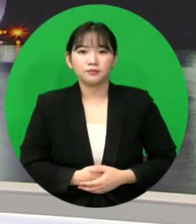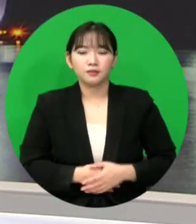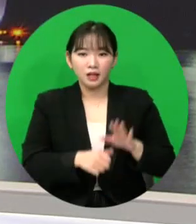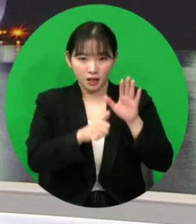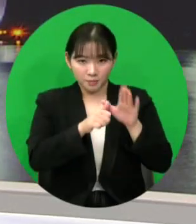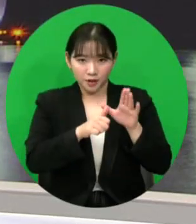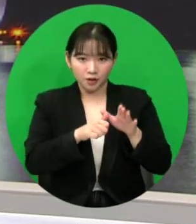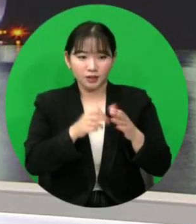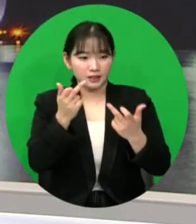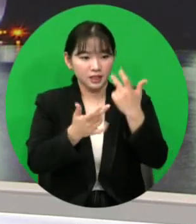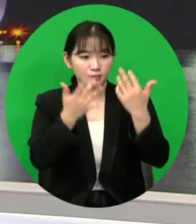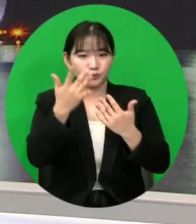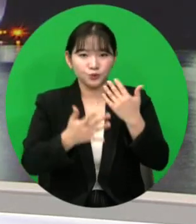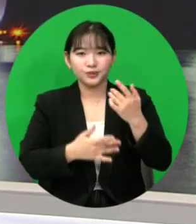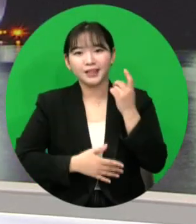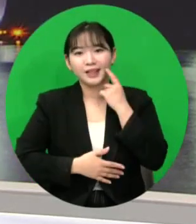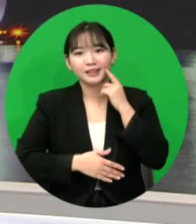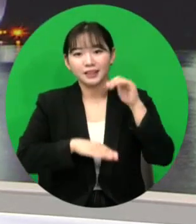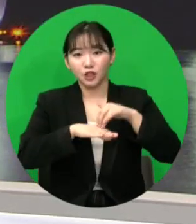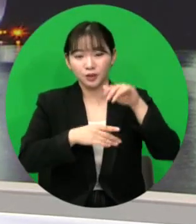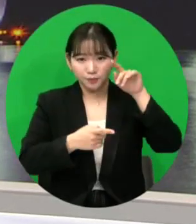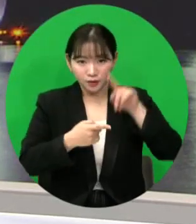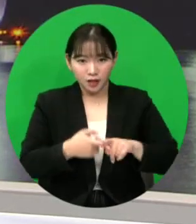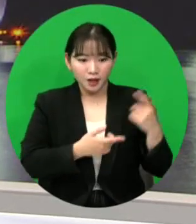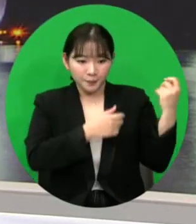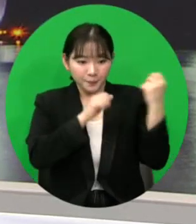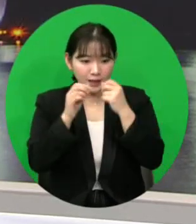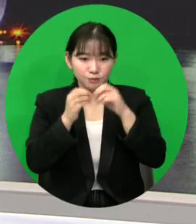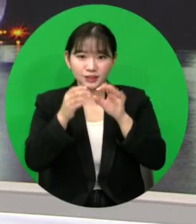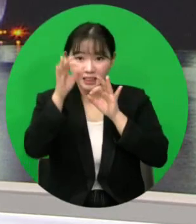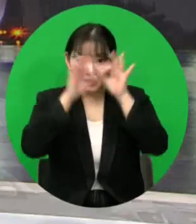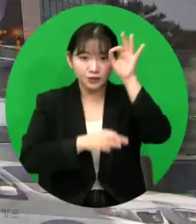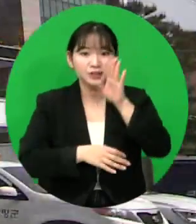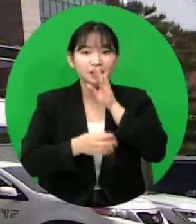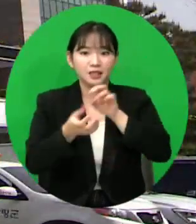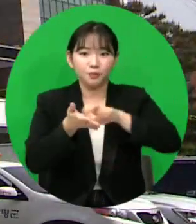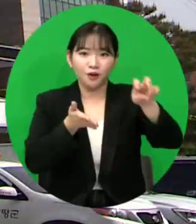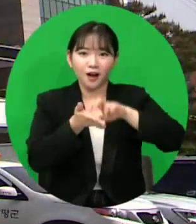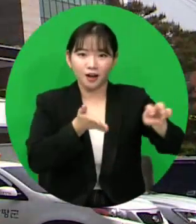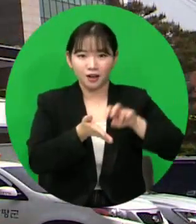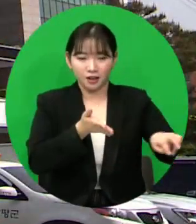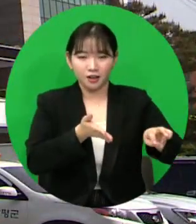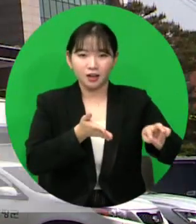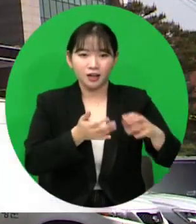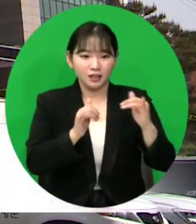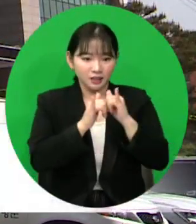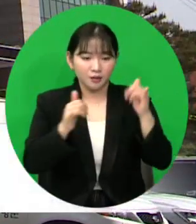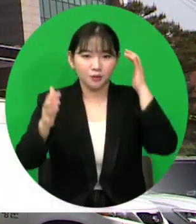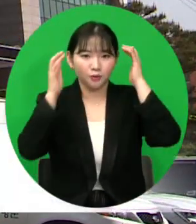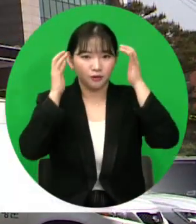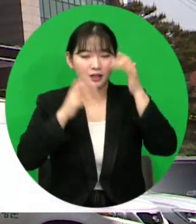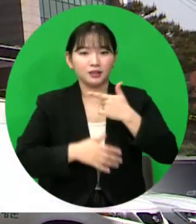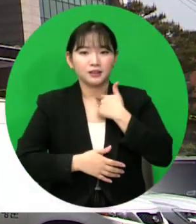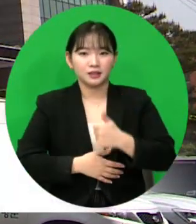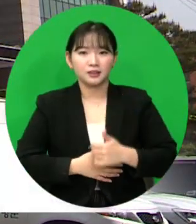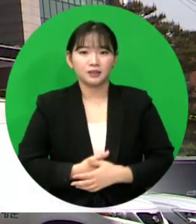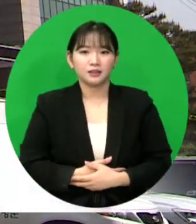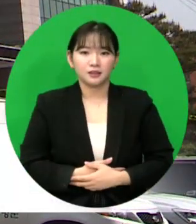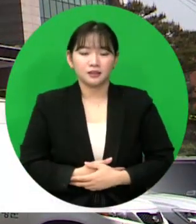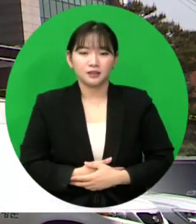한평 군이 산불 모의 훈련을 하다 대피 문자를 실수로 대거 발송해 주민들이 혼선을